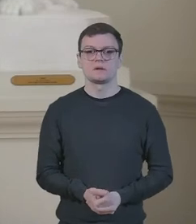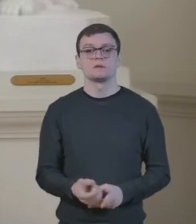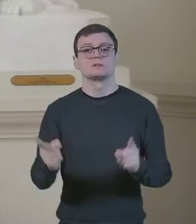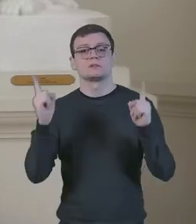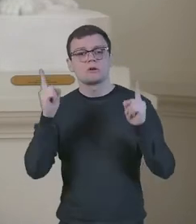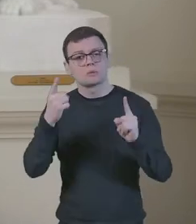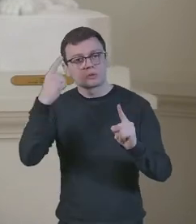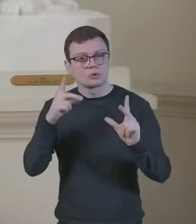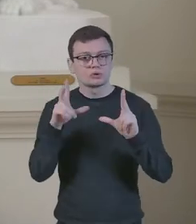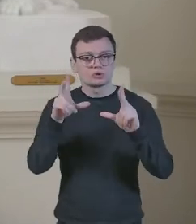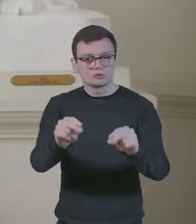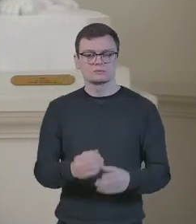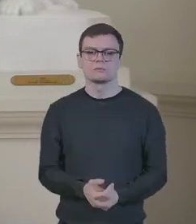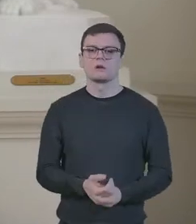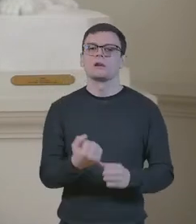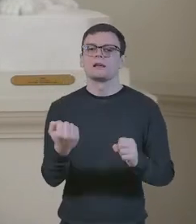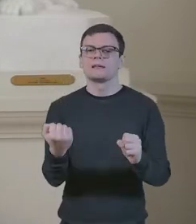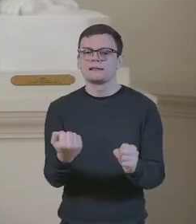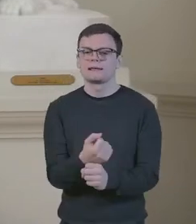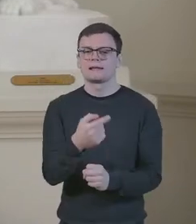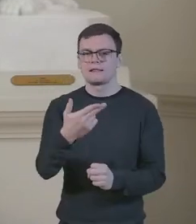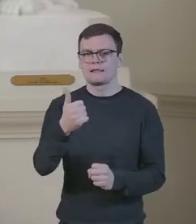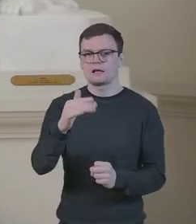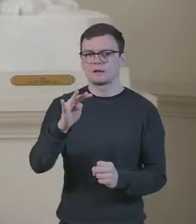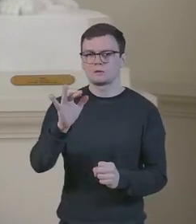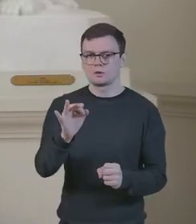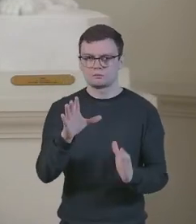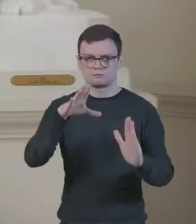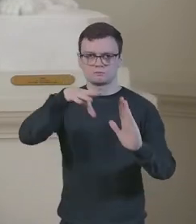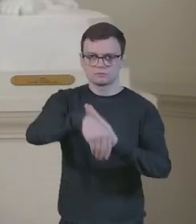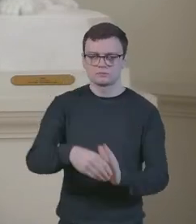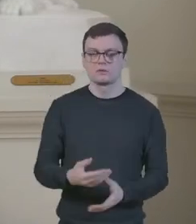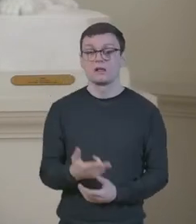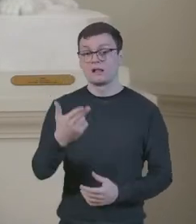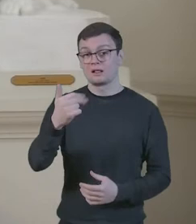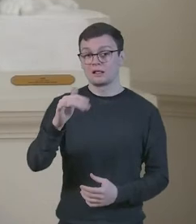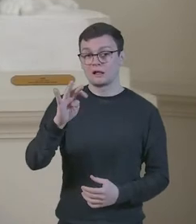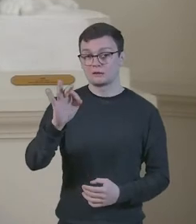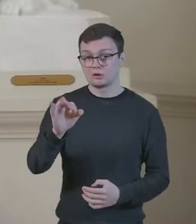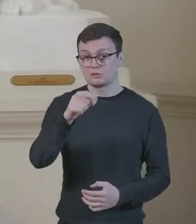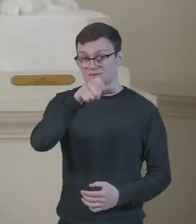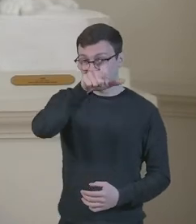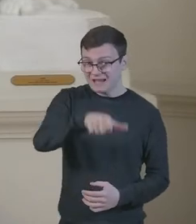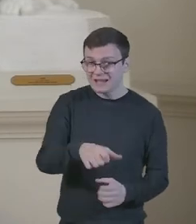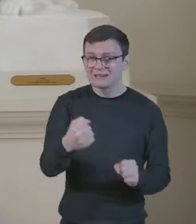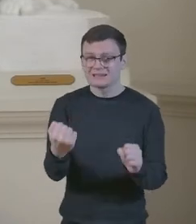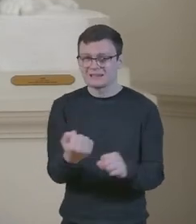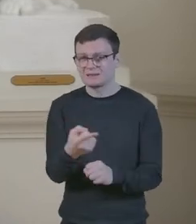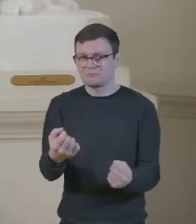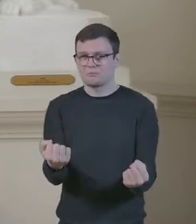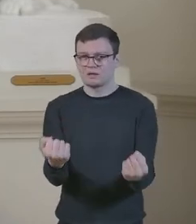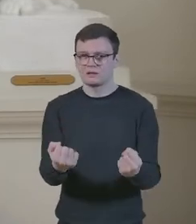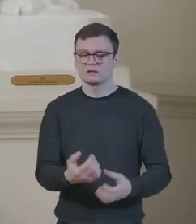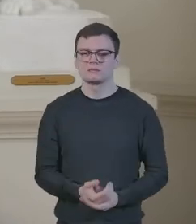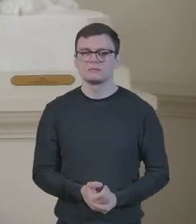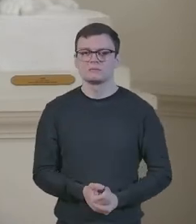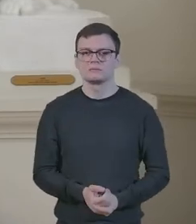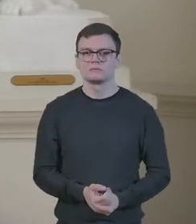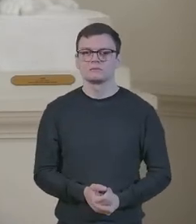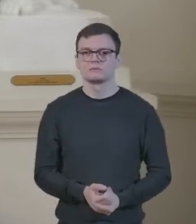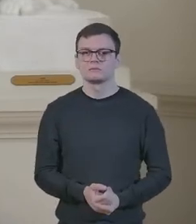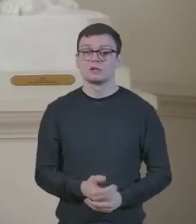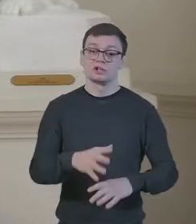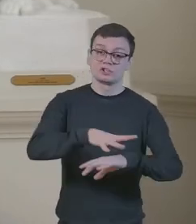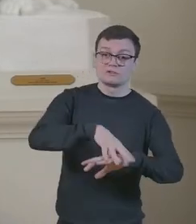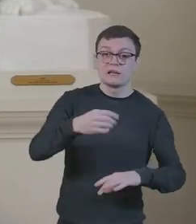saugumą, nusipelno būti NATO ir jų siekiai būti NATO nare turėtų būti remiami. Na, kalbant apie ne tik tai Švediją ir